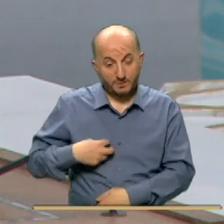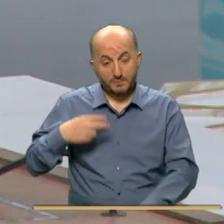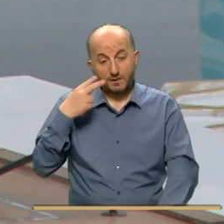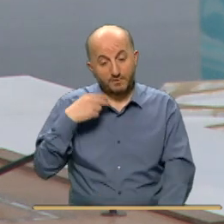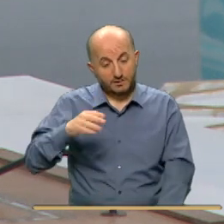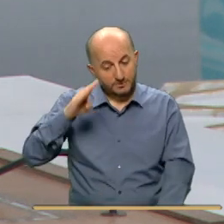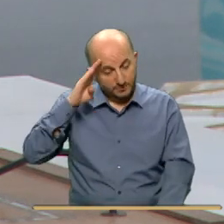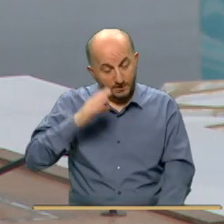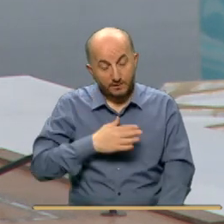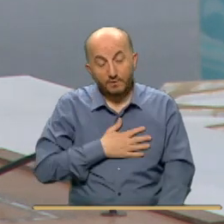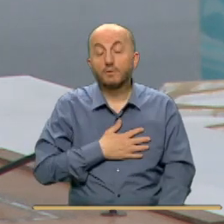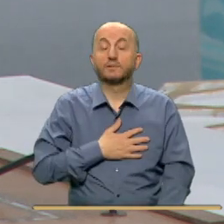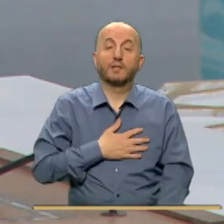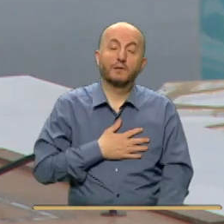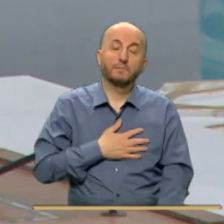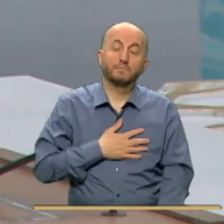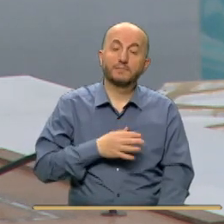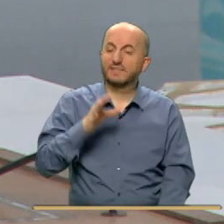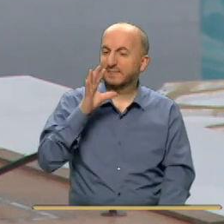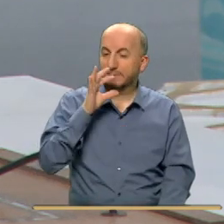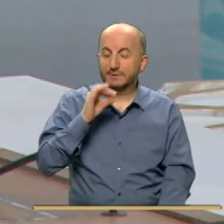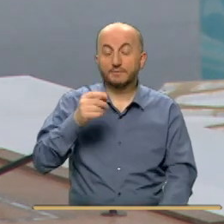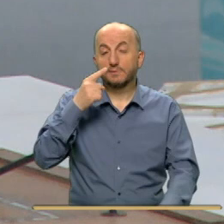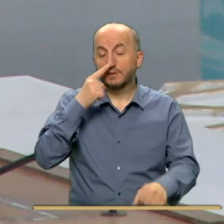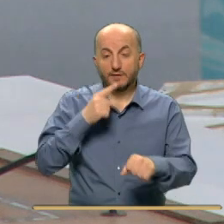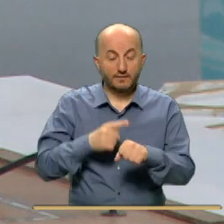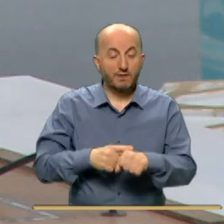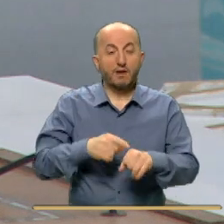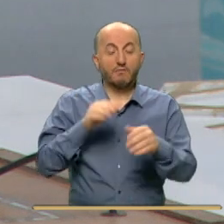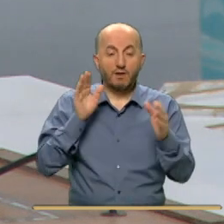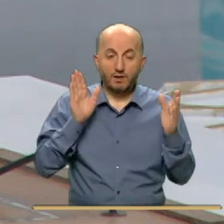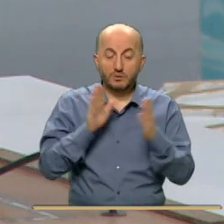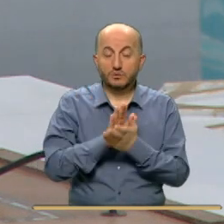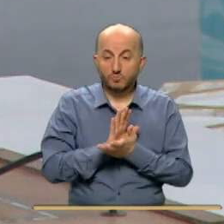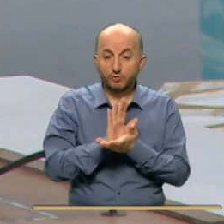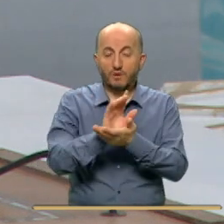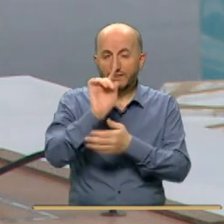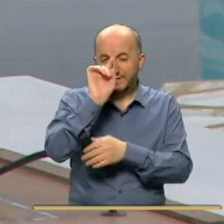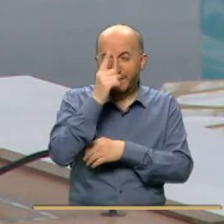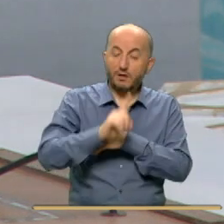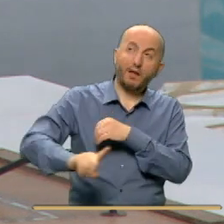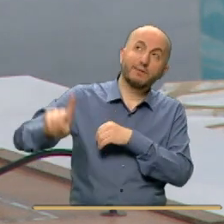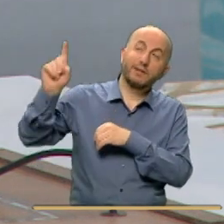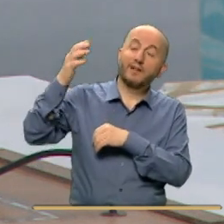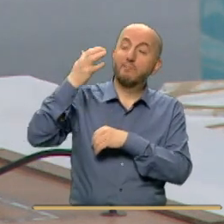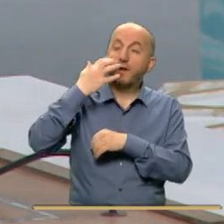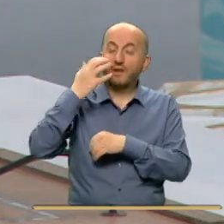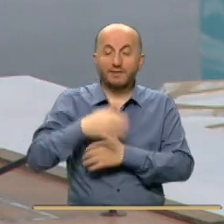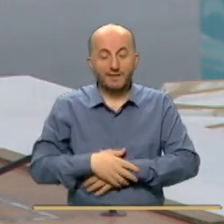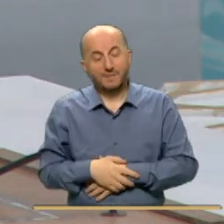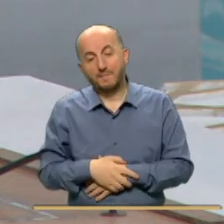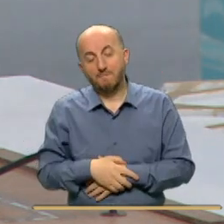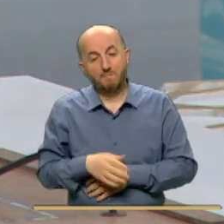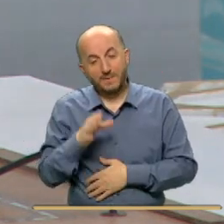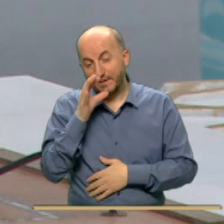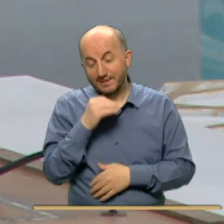aleyhi ve sellem. Kim inanarak ve karşılığını sadece Allah'tan bekleyerek,